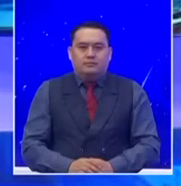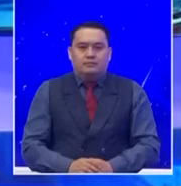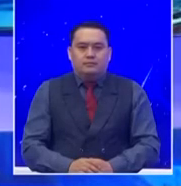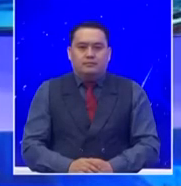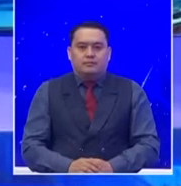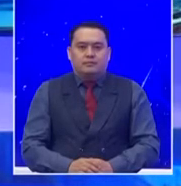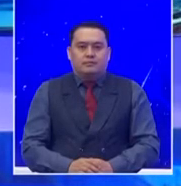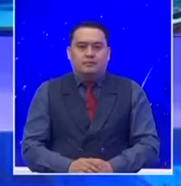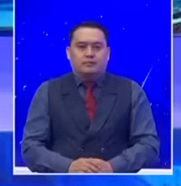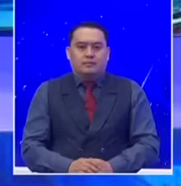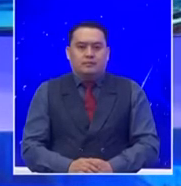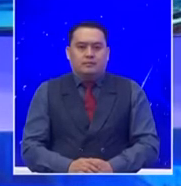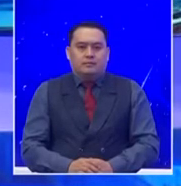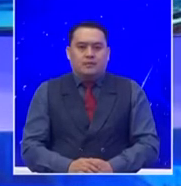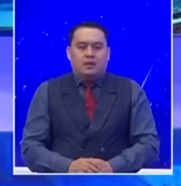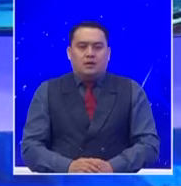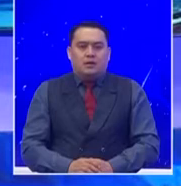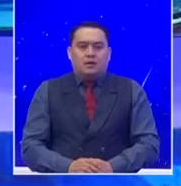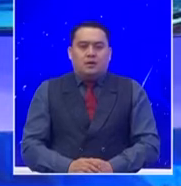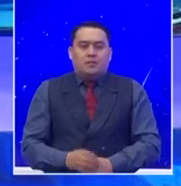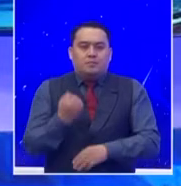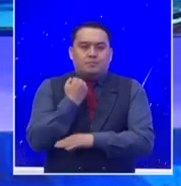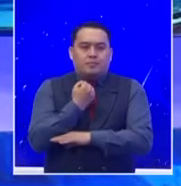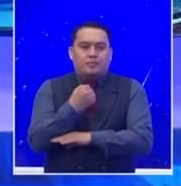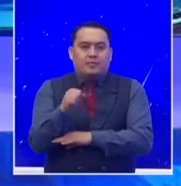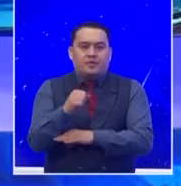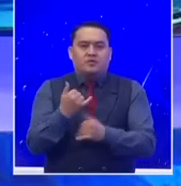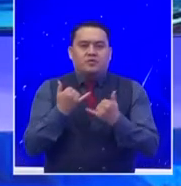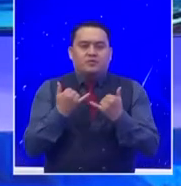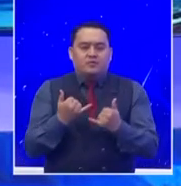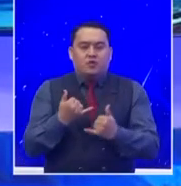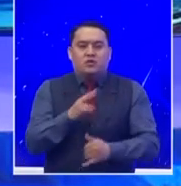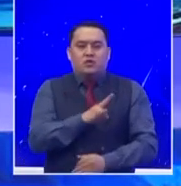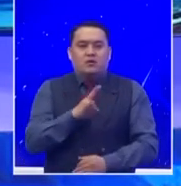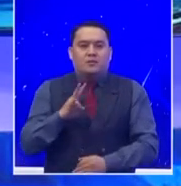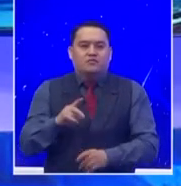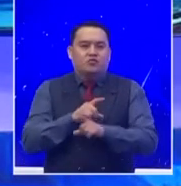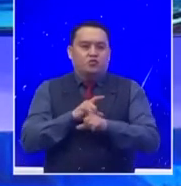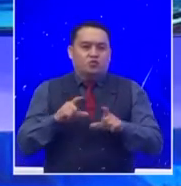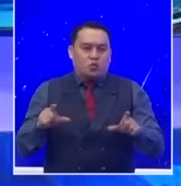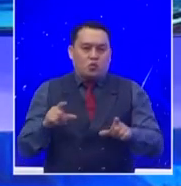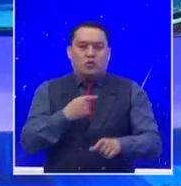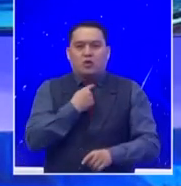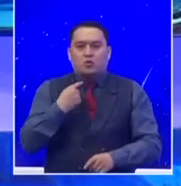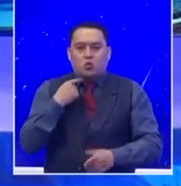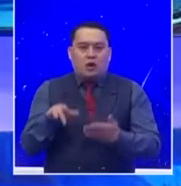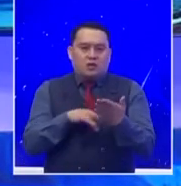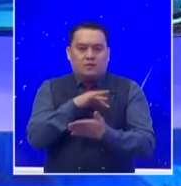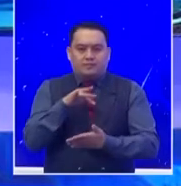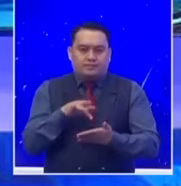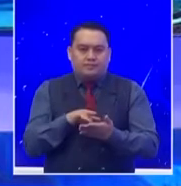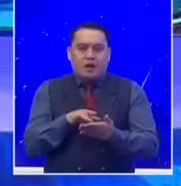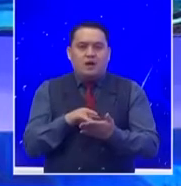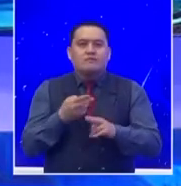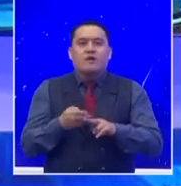Маленькими шажками к большому успеху. Один за другим не перестает удивлять казахстанцев ученики Назарбаев интеллектуальной школы города Талдыкурган.